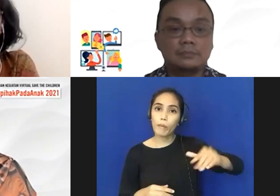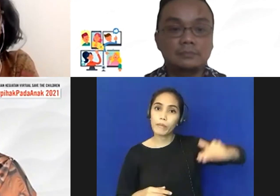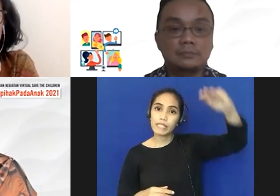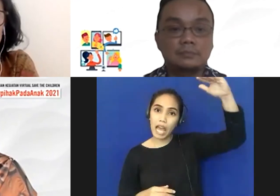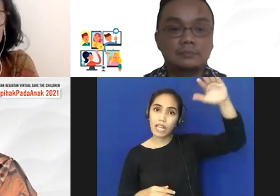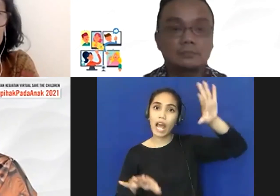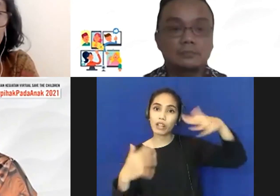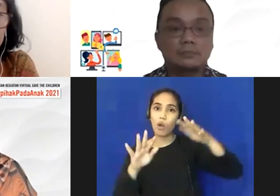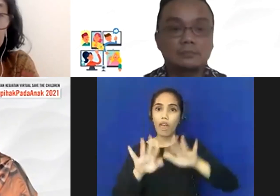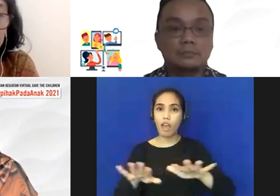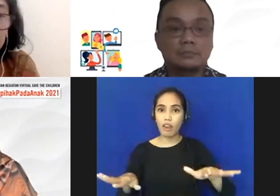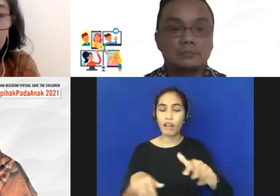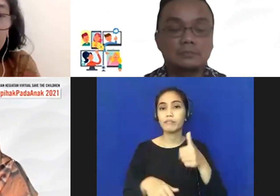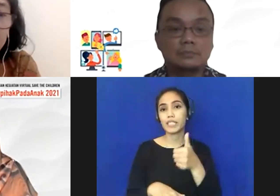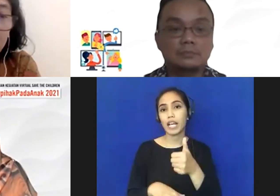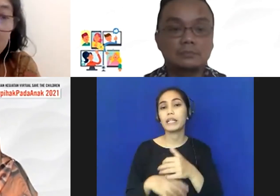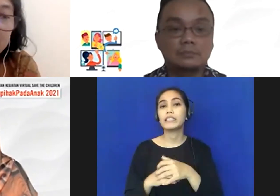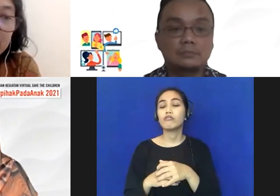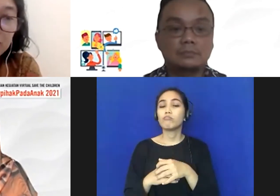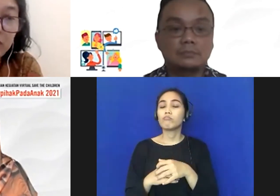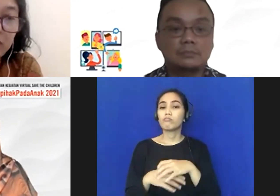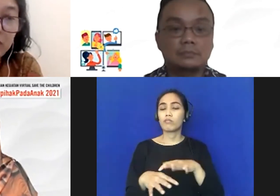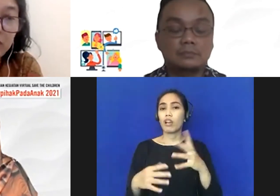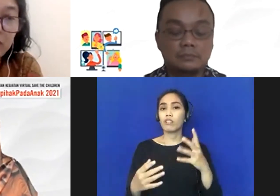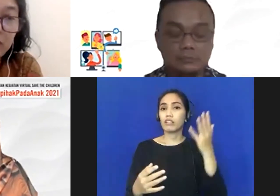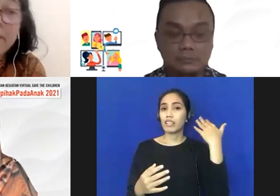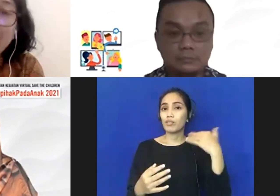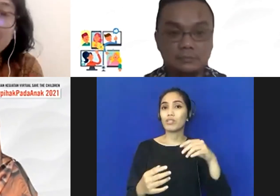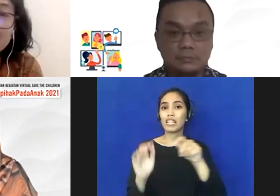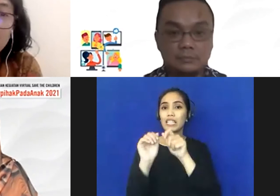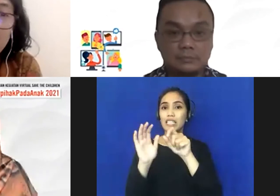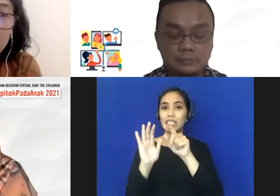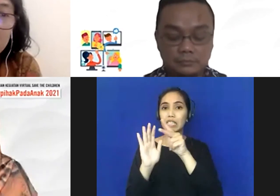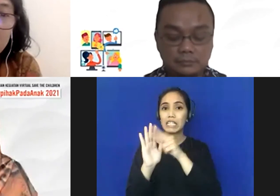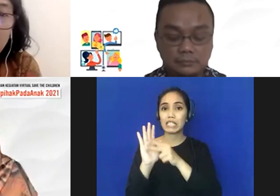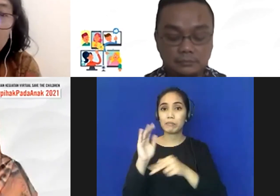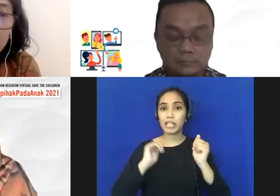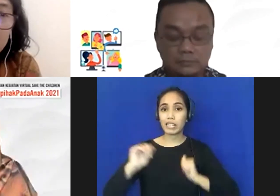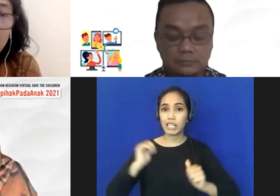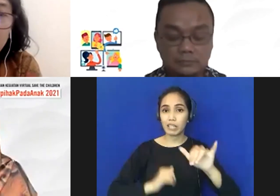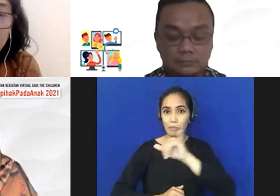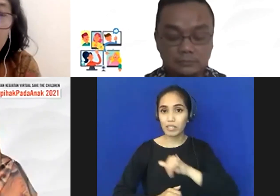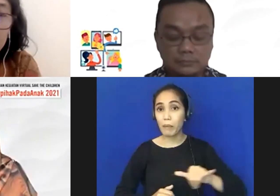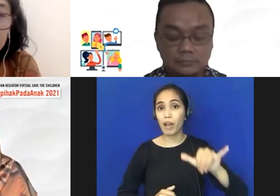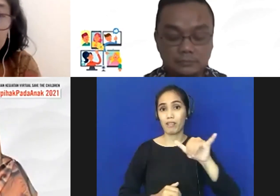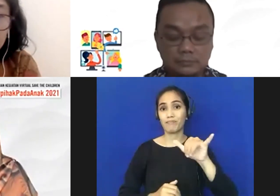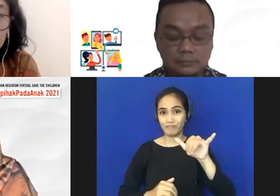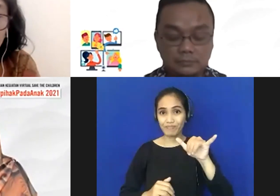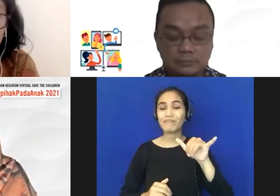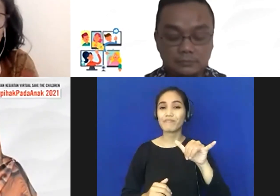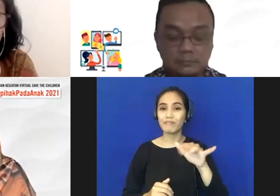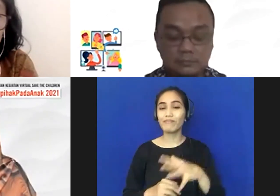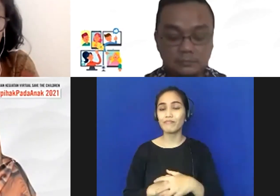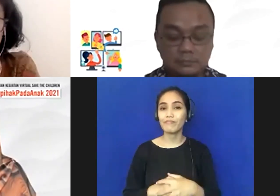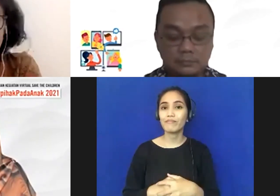bisa. Dan ini bisa menjadi sebuah kegiatan kebersamaan yang tadi sudah Ibu Siti sampaikan gitu, bagaimana kita melakukan hal ini bersama